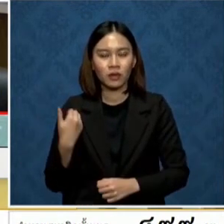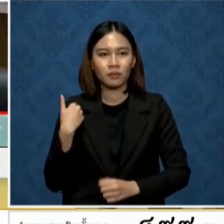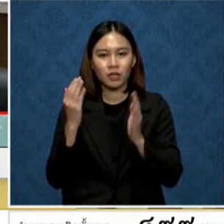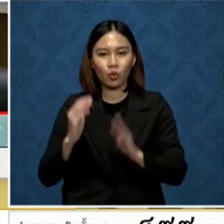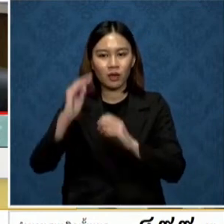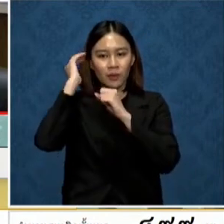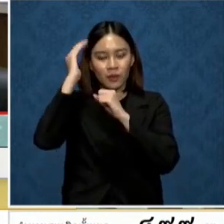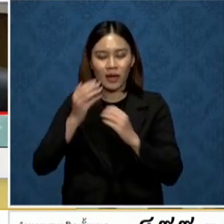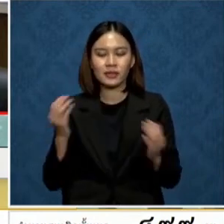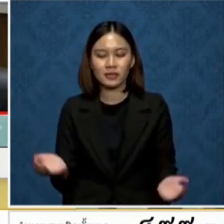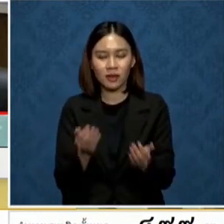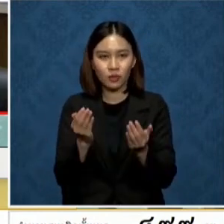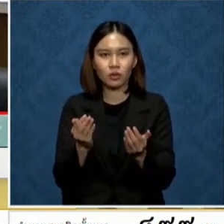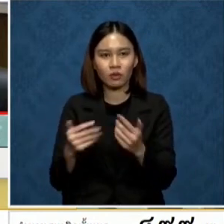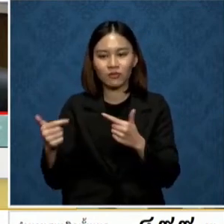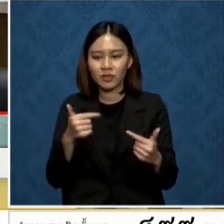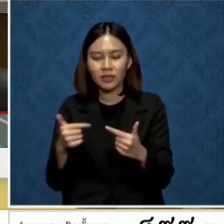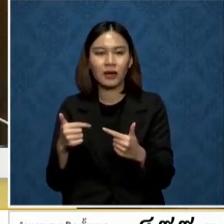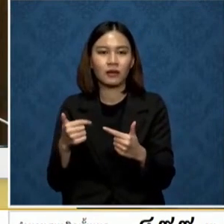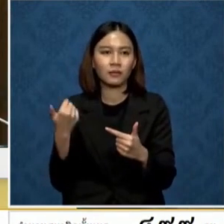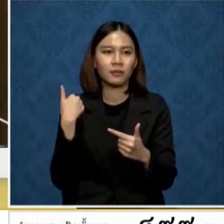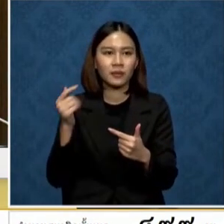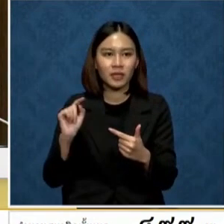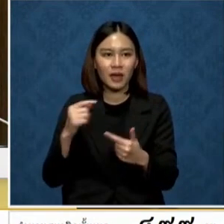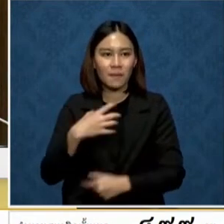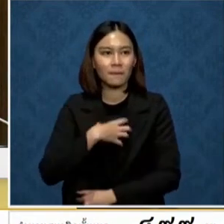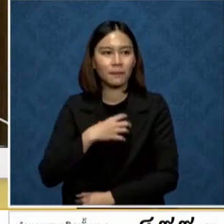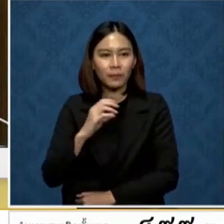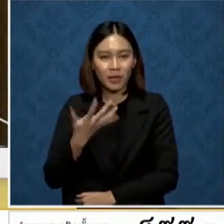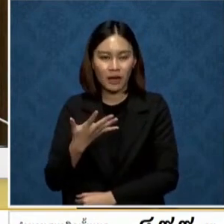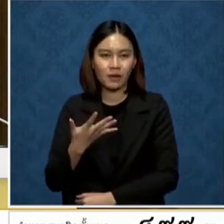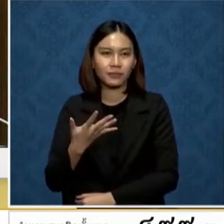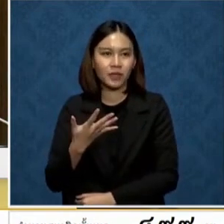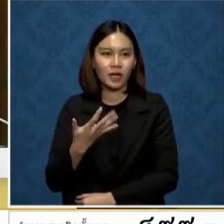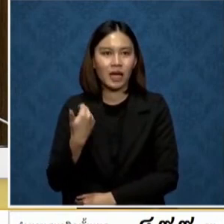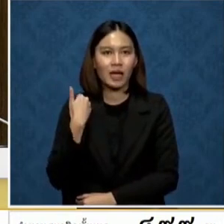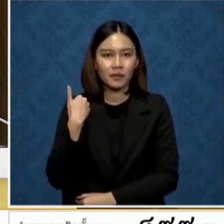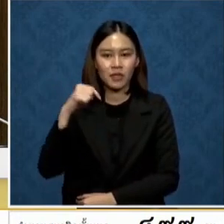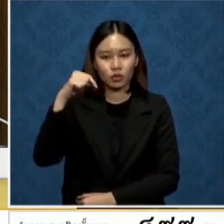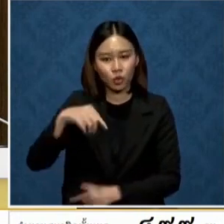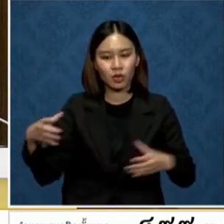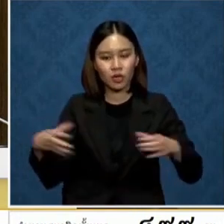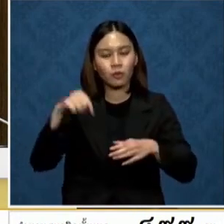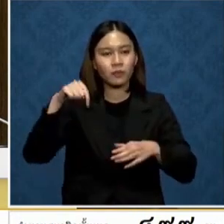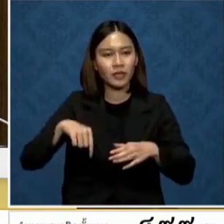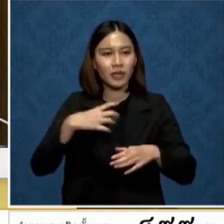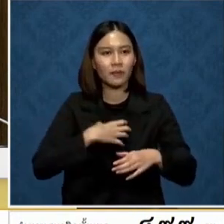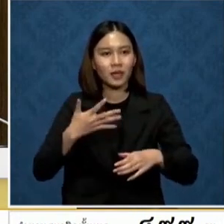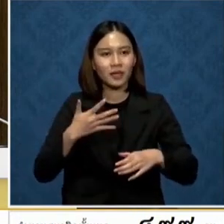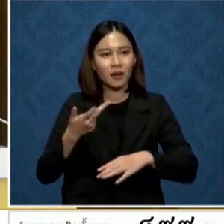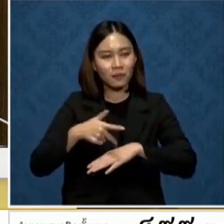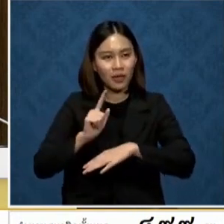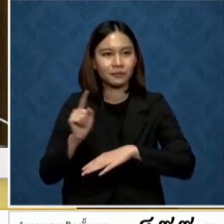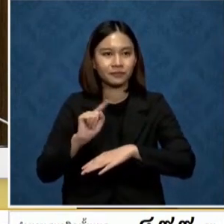อภิปรายสนับสนุนเอ่อโต้แย้งนะคะเมื่อกี้ว่าไม่ต้องการให้เอ่อเกิดขึ้นนะคะในสมัยนี้ซึ่งพระ